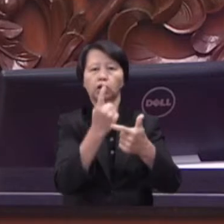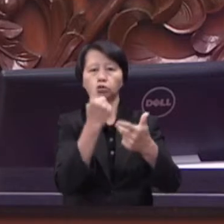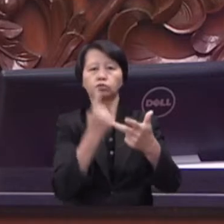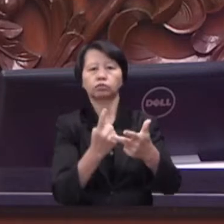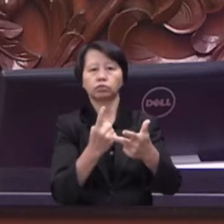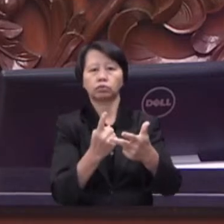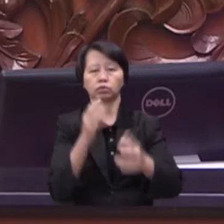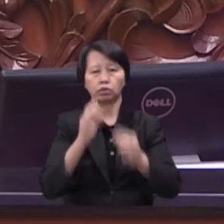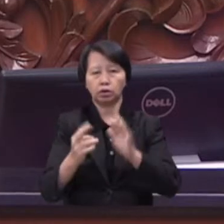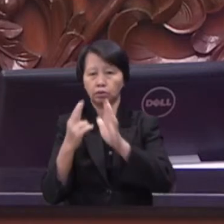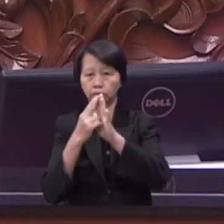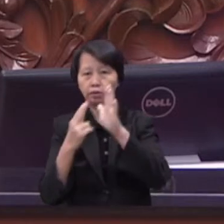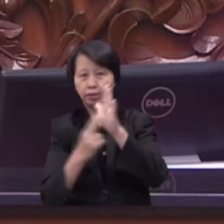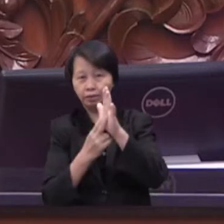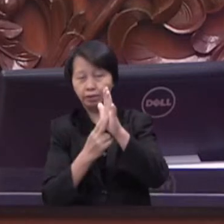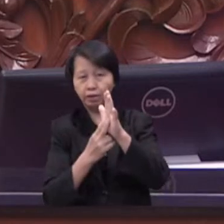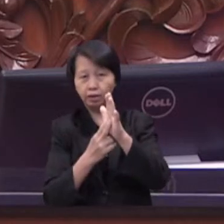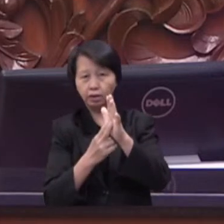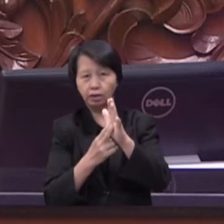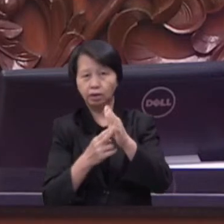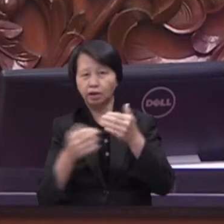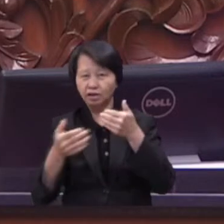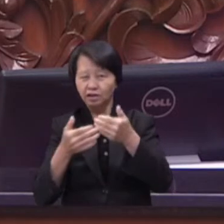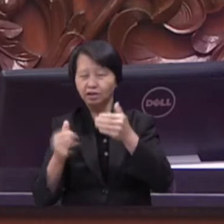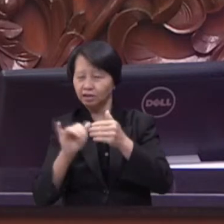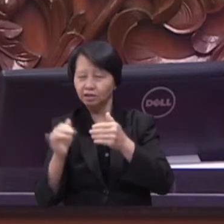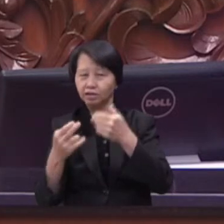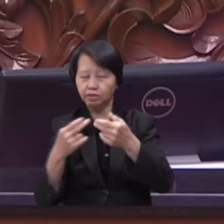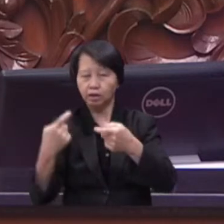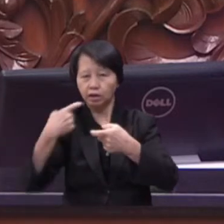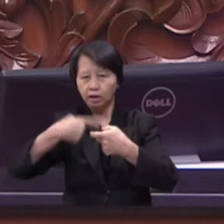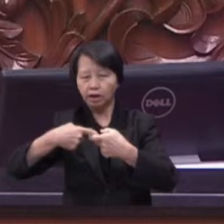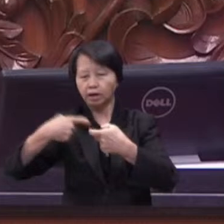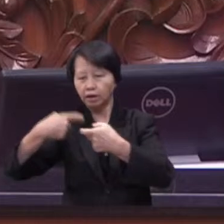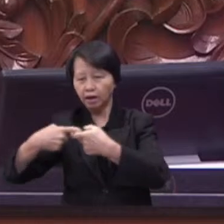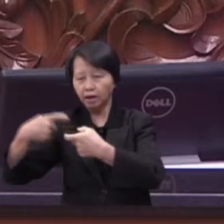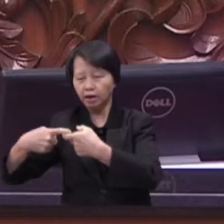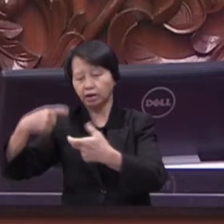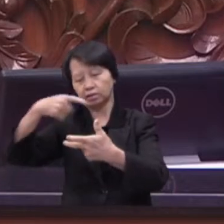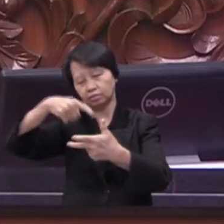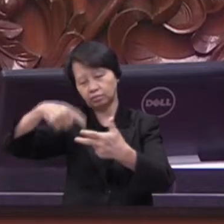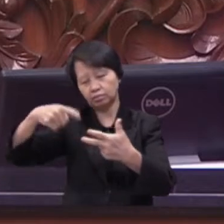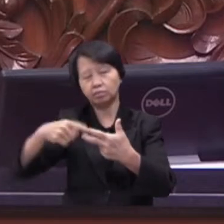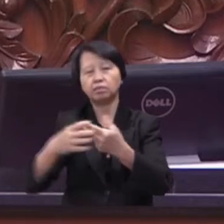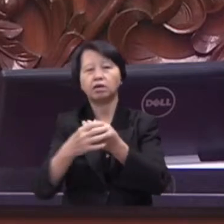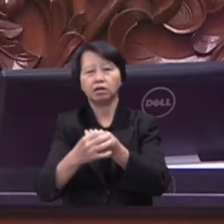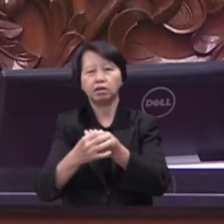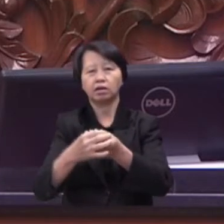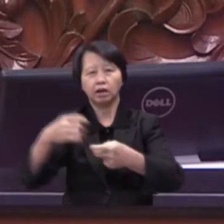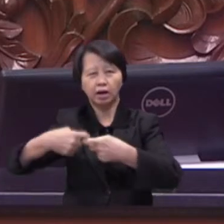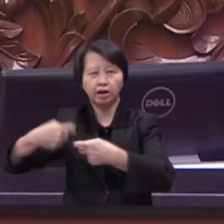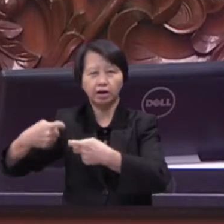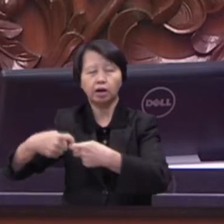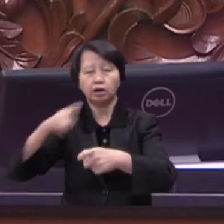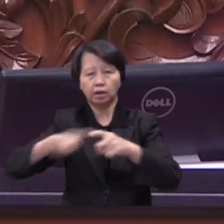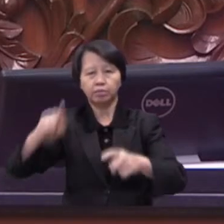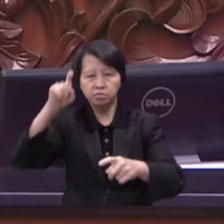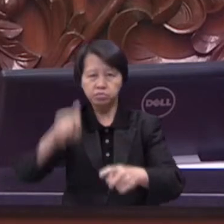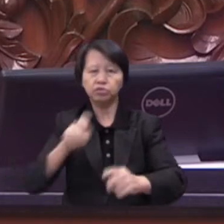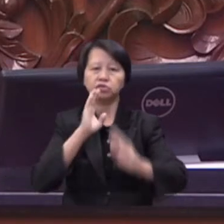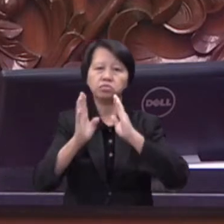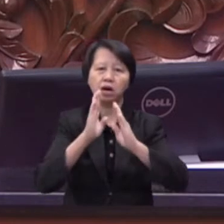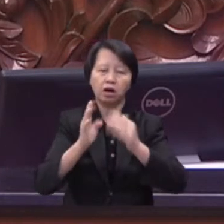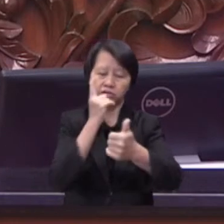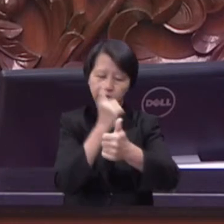walaupun undang-undang itu dengan izin ya tetapi dia kena dibahas satu persatu